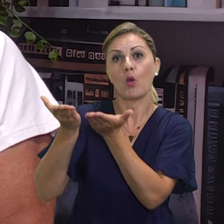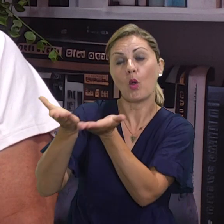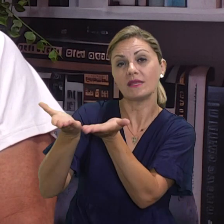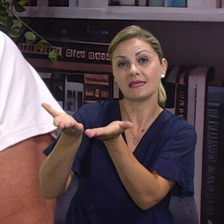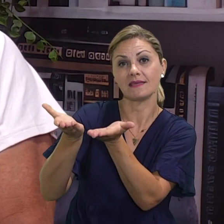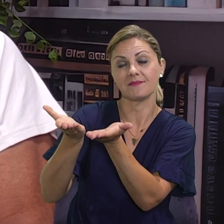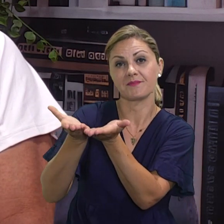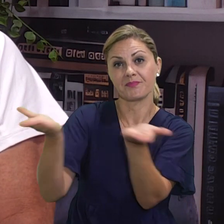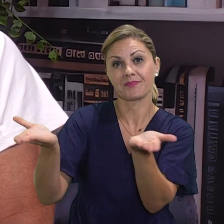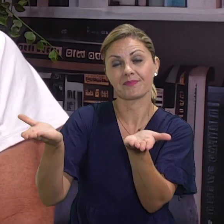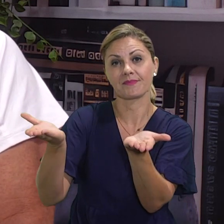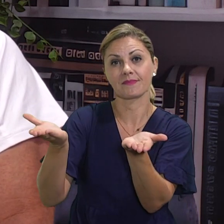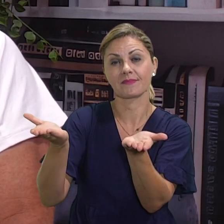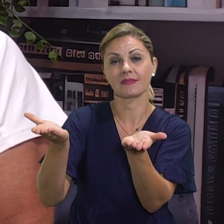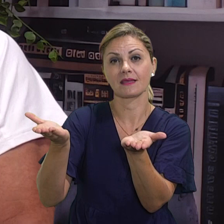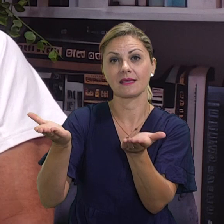će